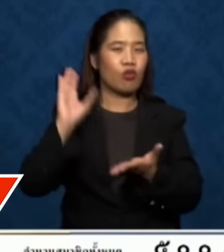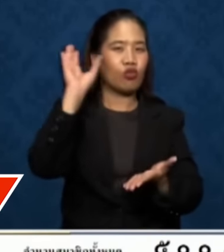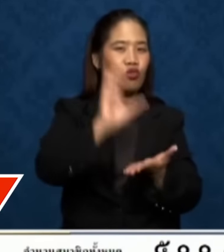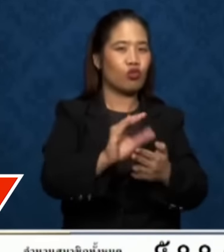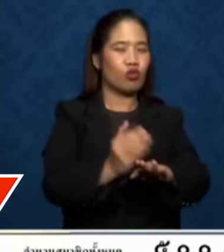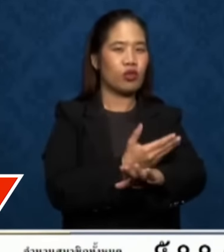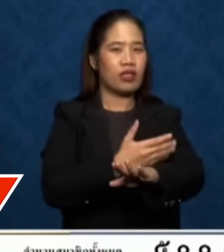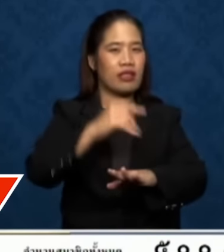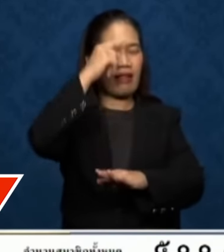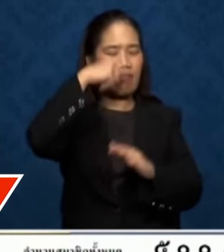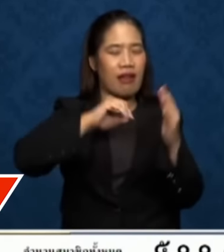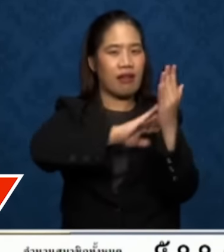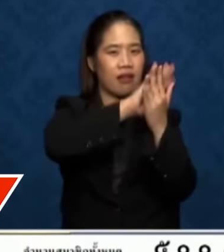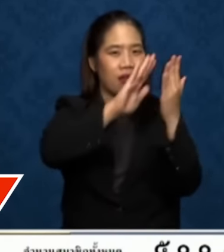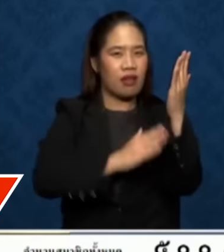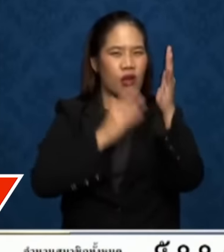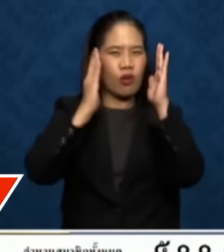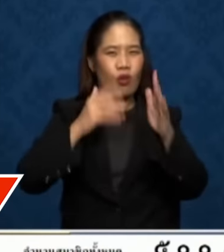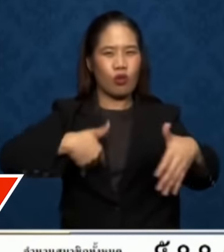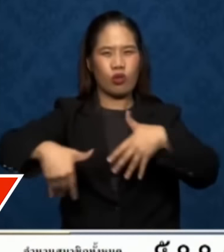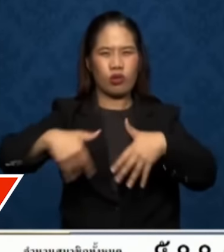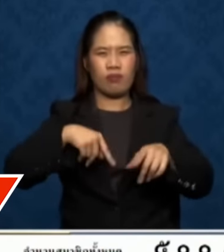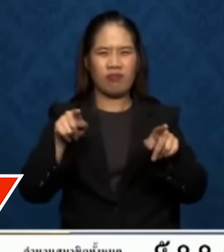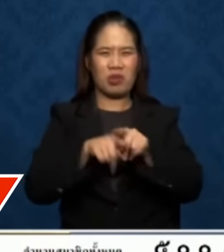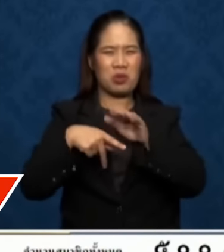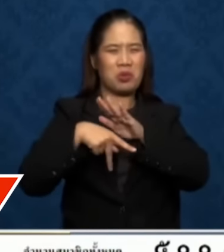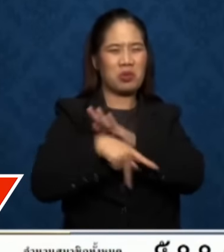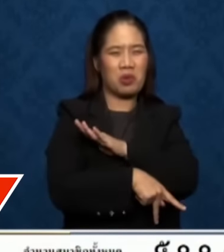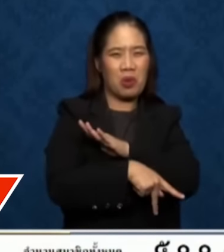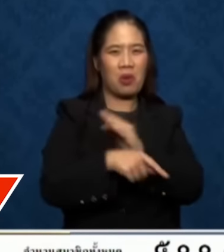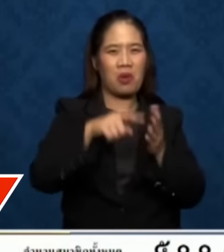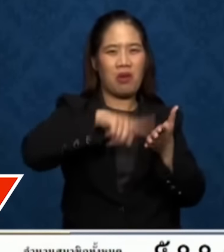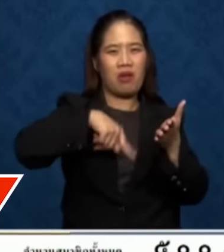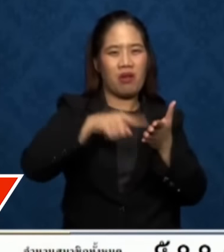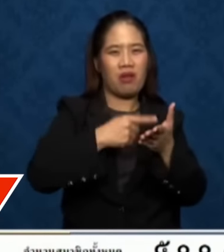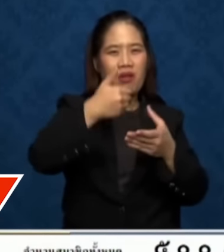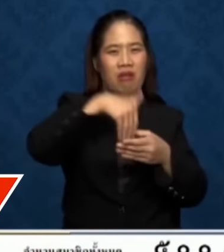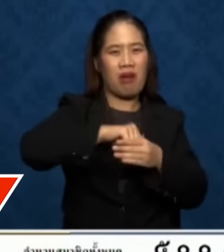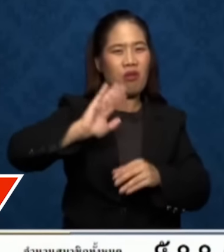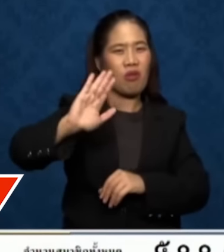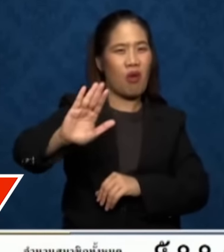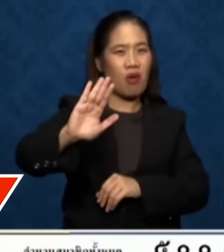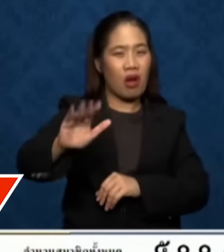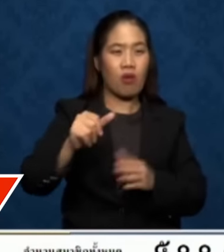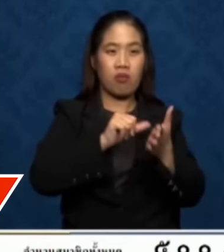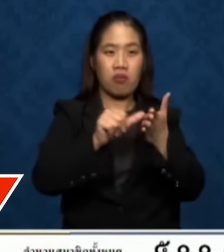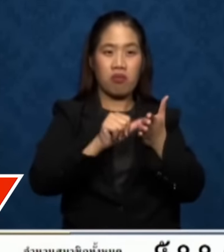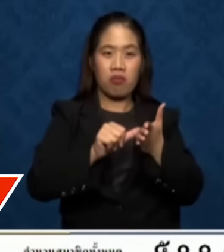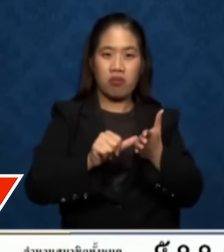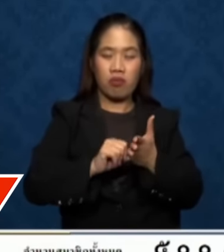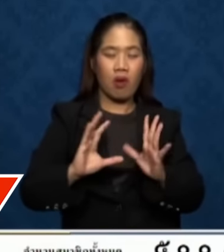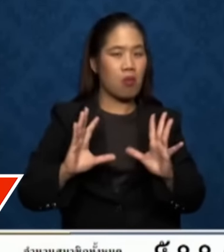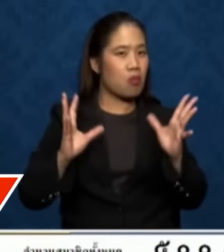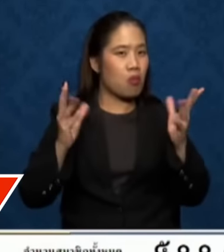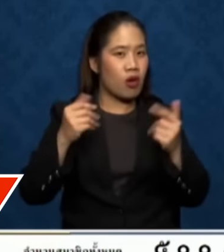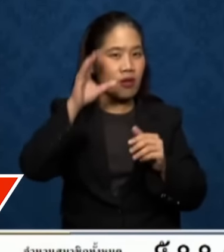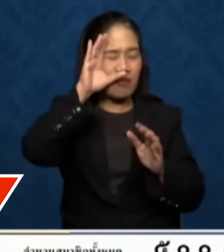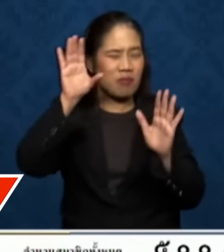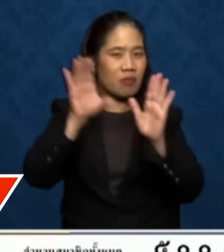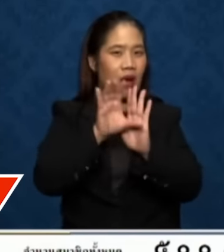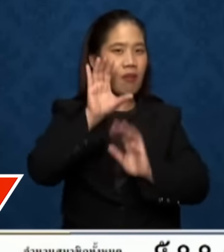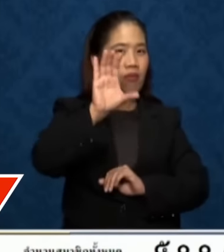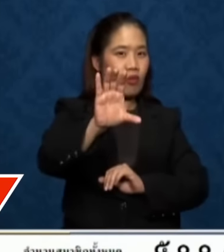ยที่คนรู้สึกว่าถูกโกงจากการเลือกตั้งของเขาลบออกหมดเลยค่ะเหลือแค่รูปเท่ๆ